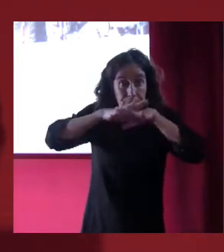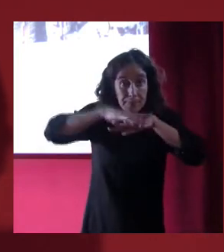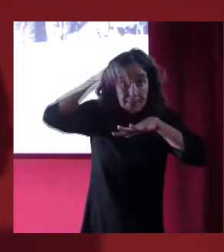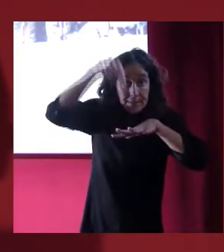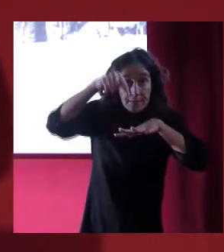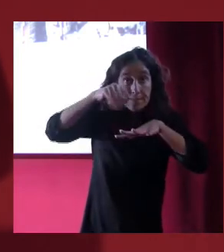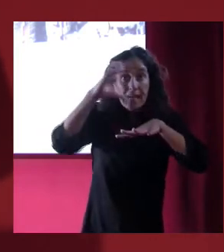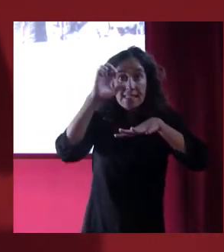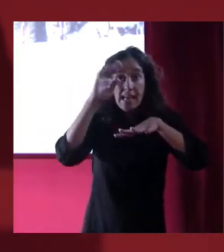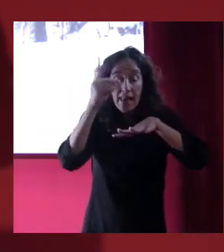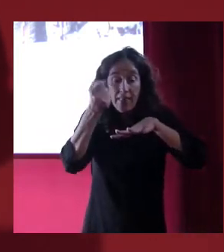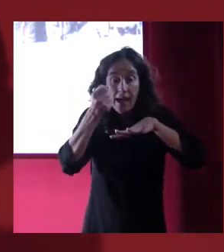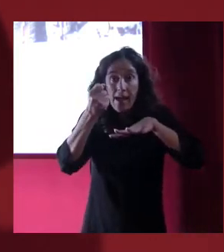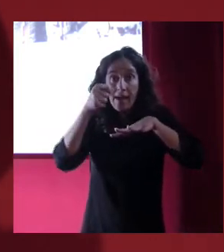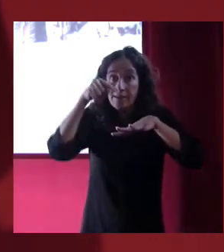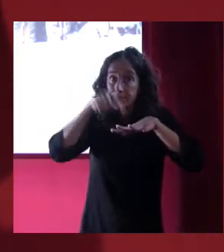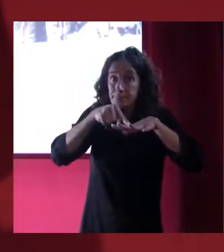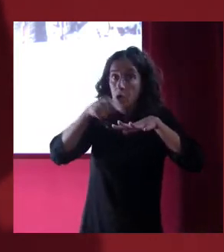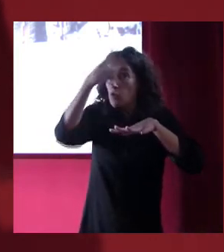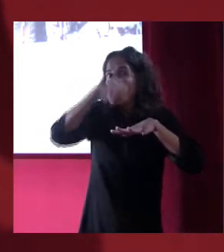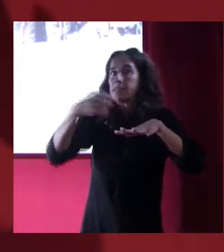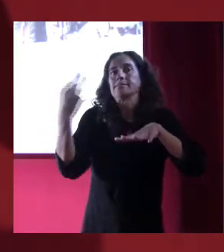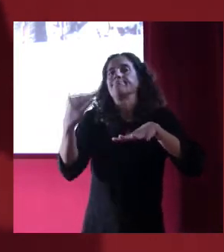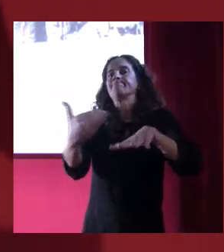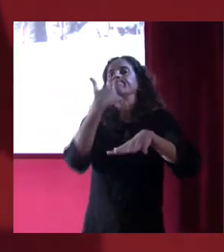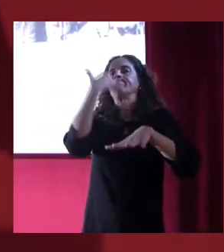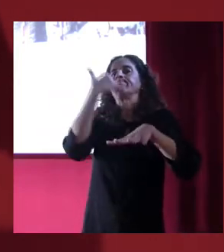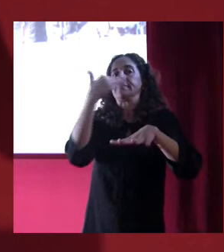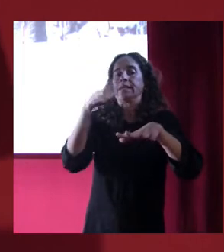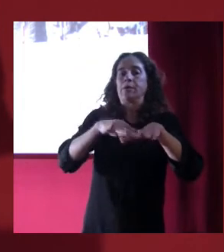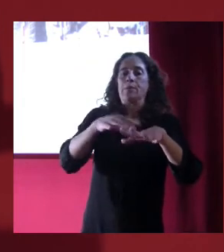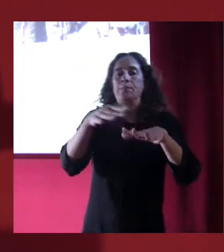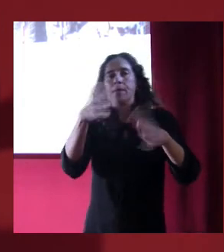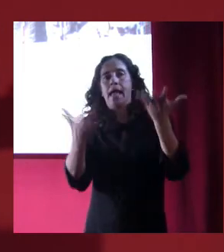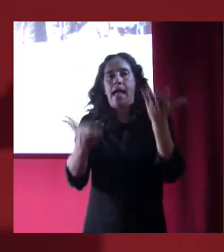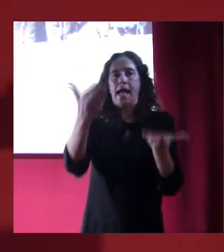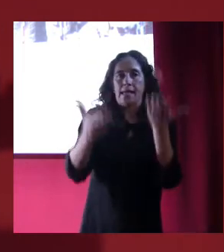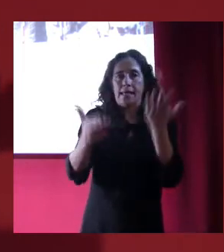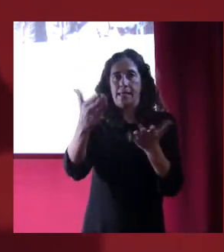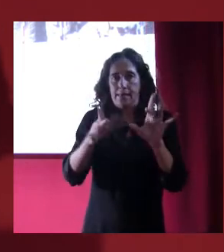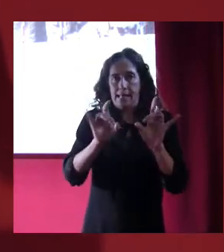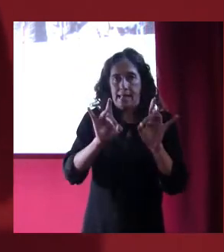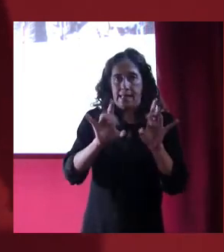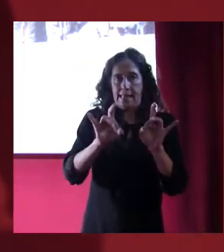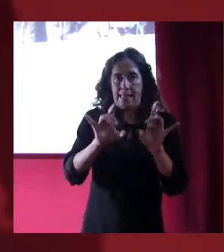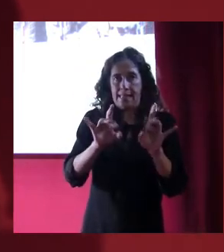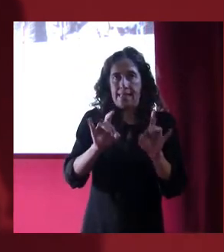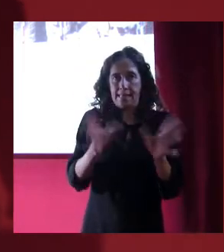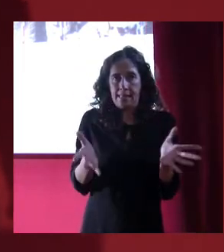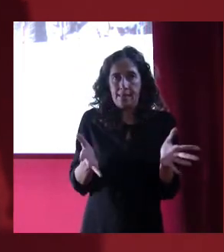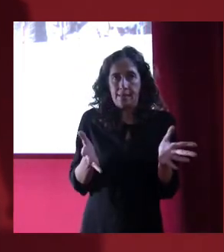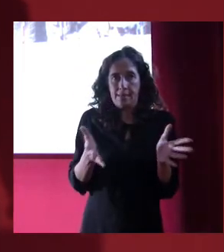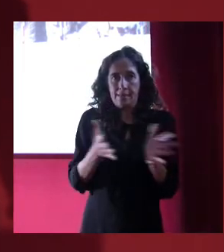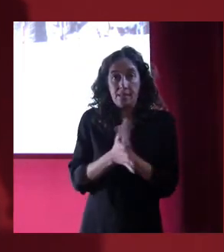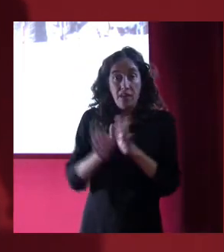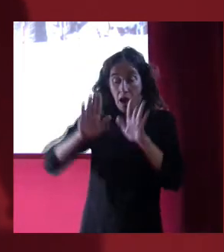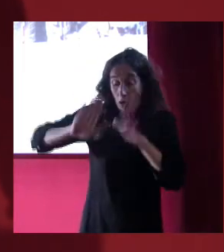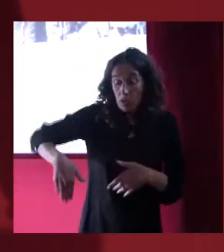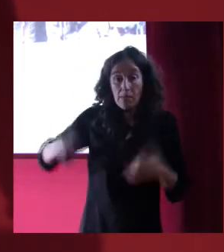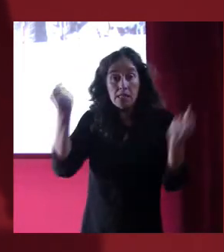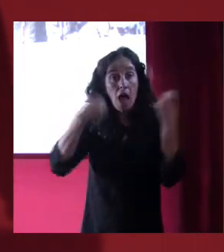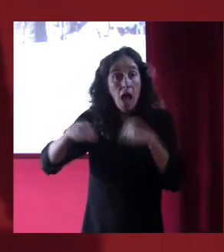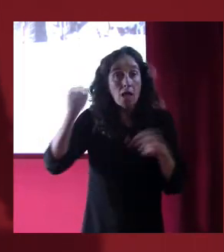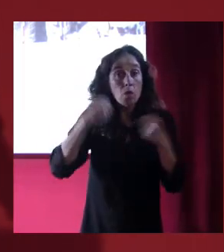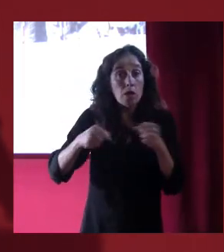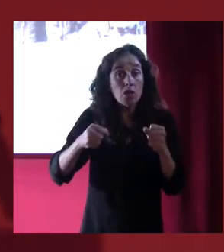Cerdà, hem de tenir en compte aquest fràgil equilibri en el que se sustenta. Les darreres actuacions